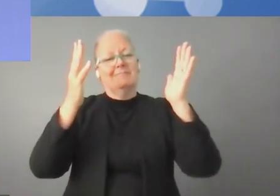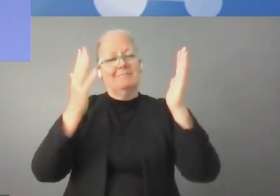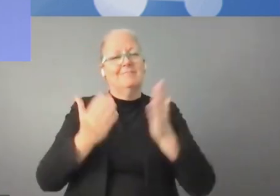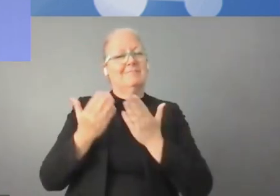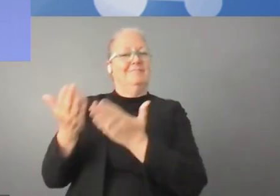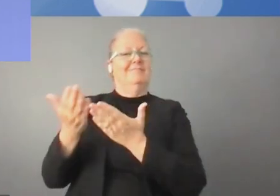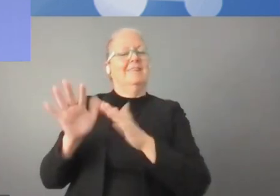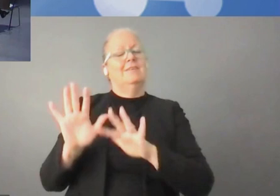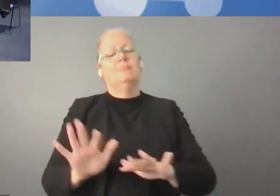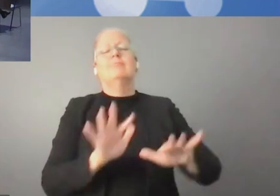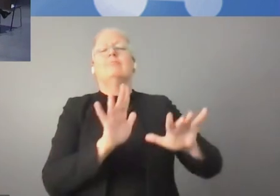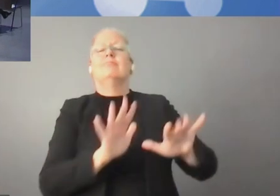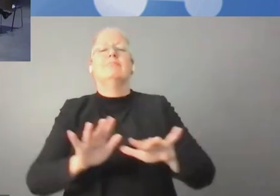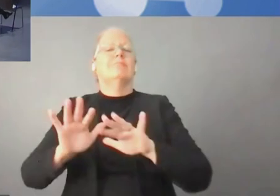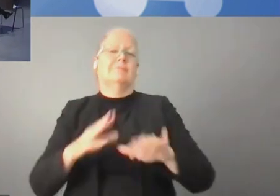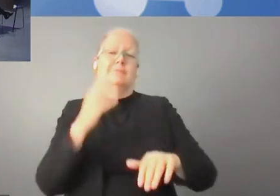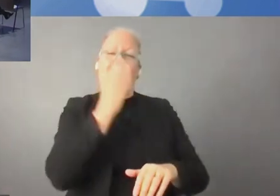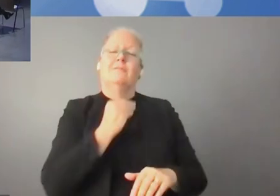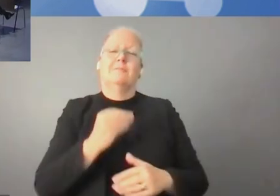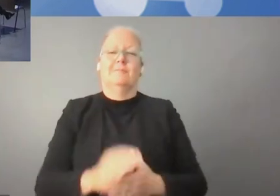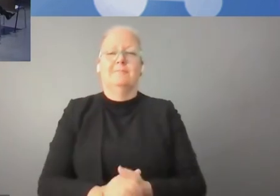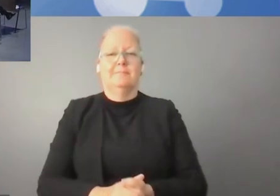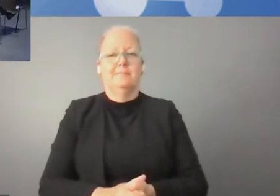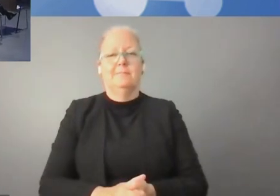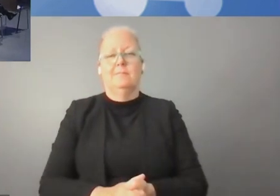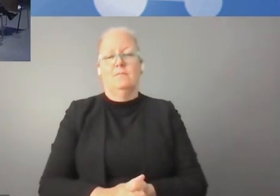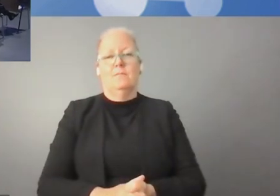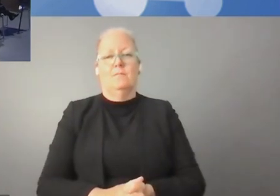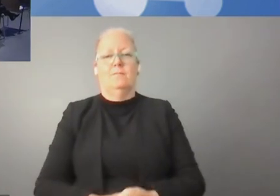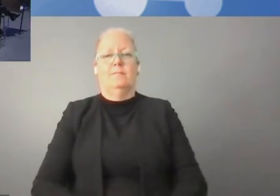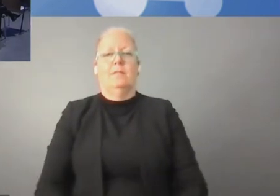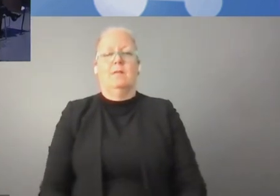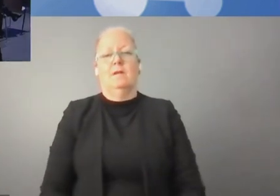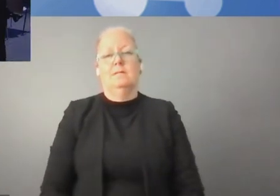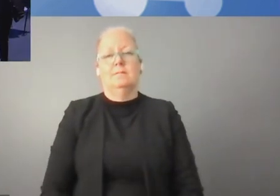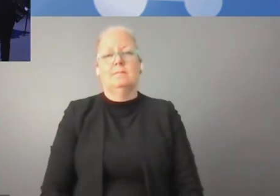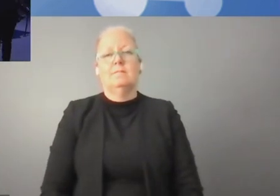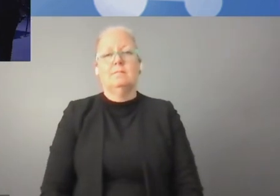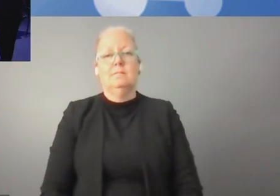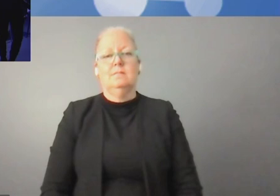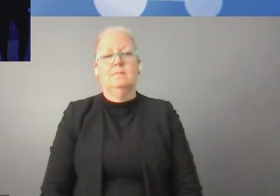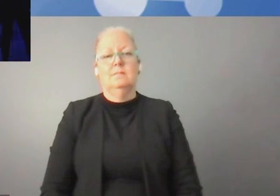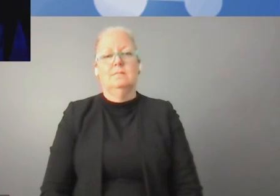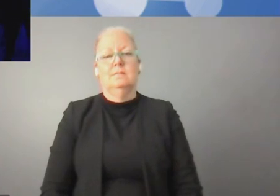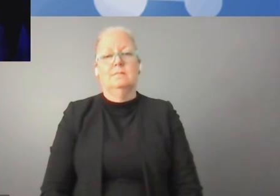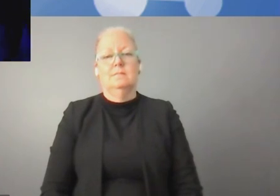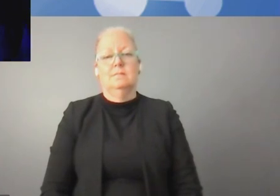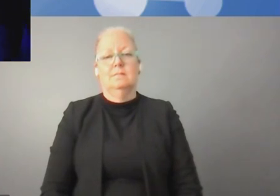świecie technologii i sztucznej inteligencji. Proszę o aplauz. Przed Państwem Ingolf Wunder.